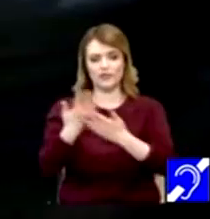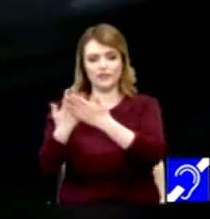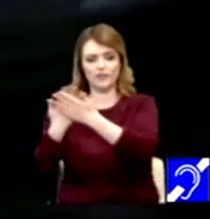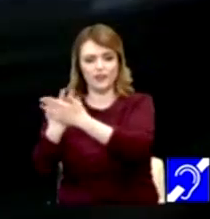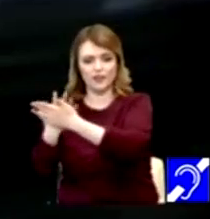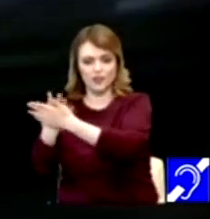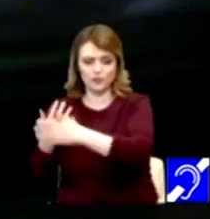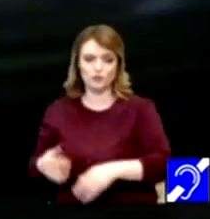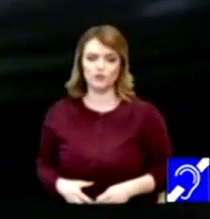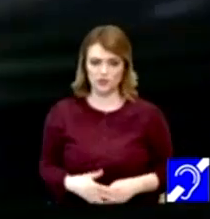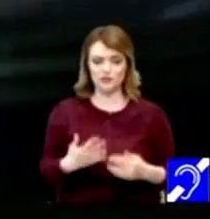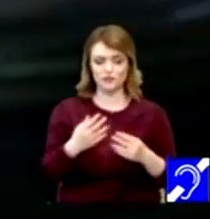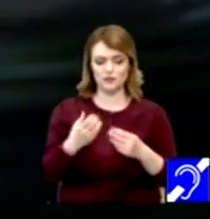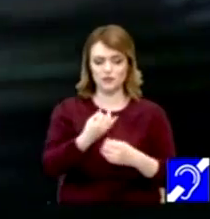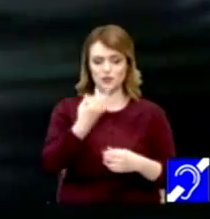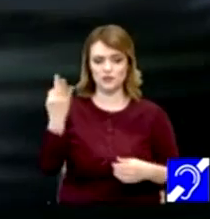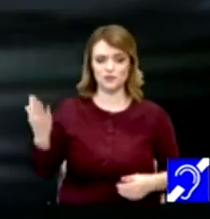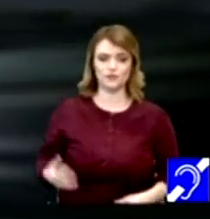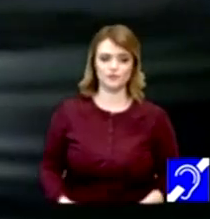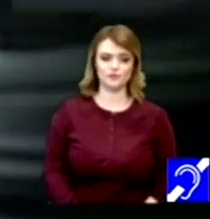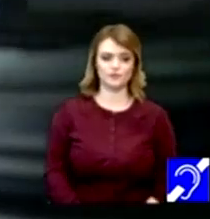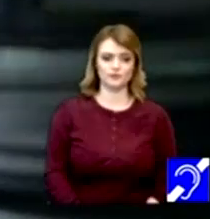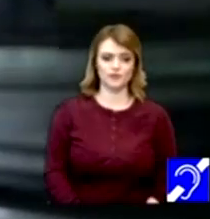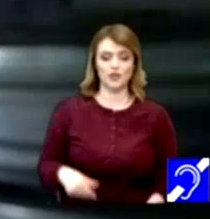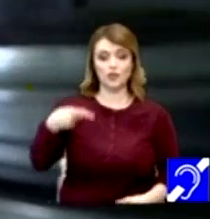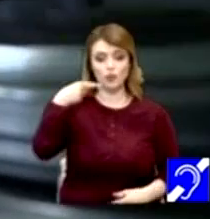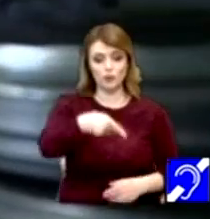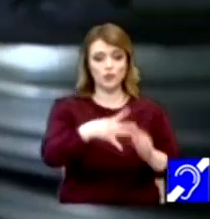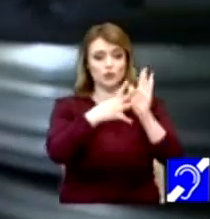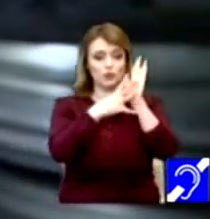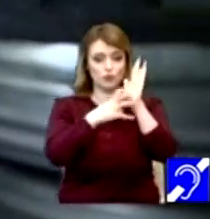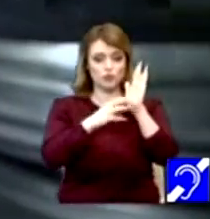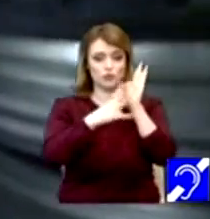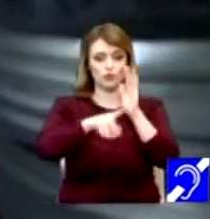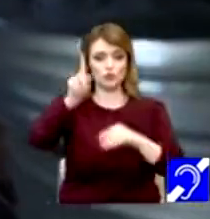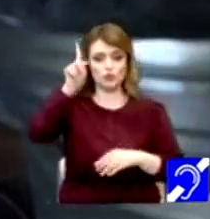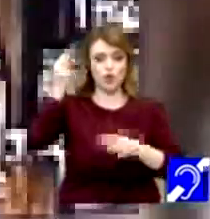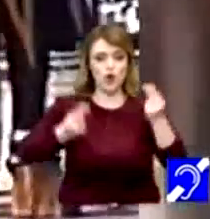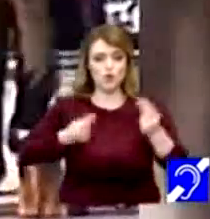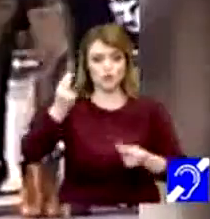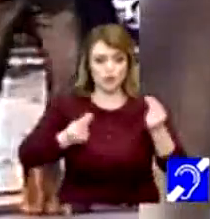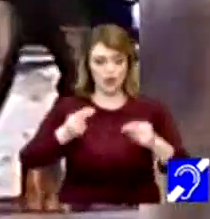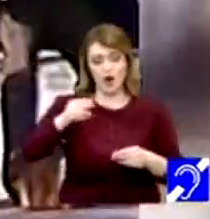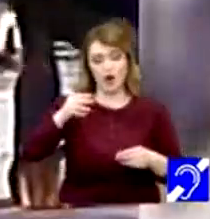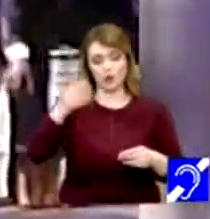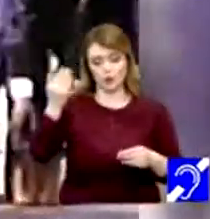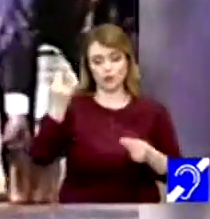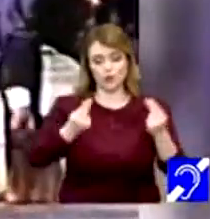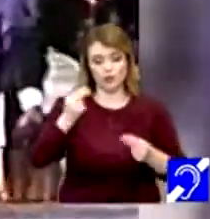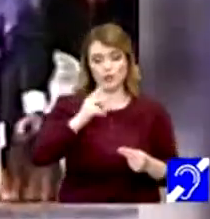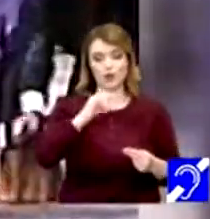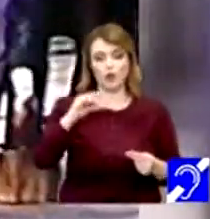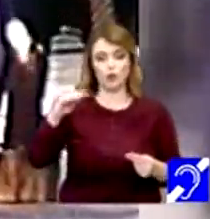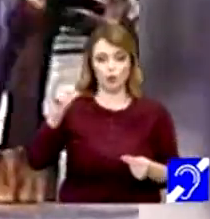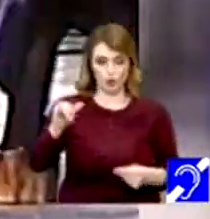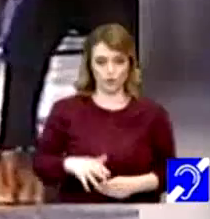Împart, Găsește Potcoava Fericirii, Miorița și Cursa. În 1991 a jucat rolul lui Nicanor în filmul Troița,